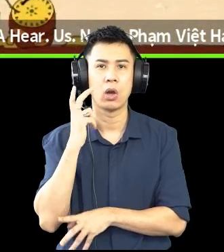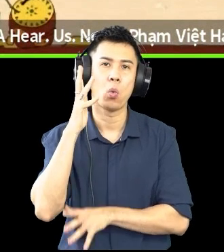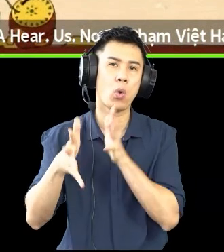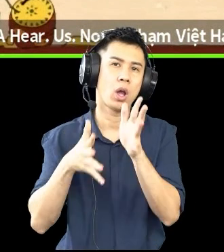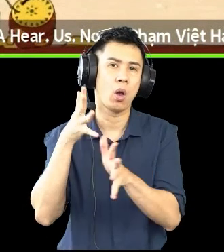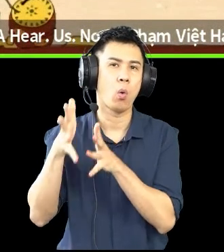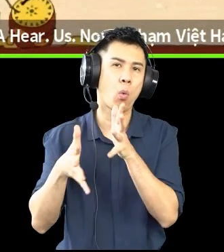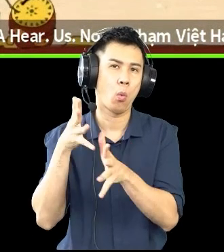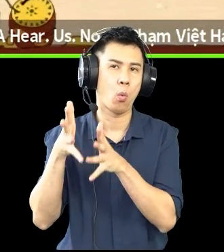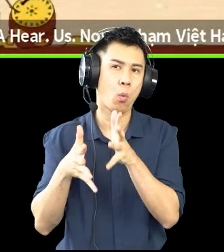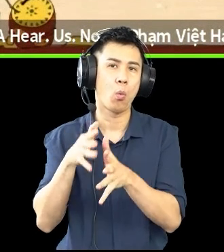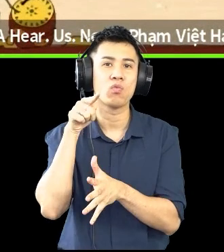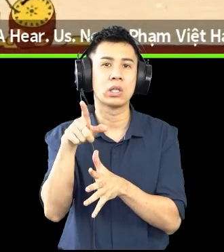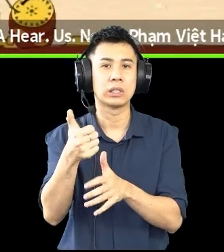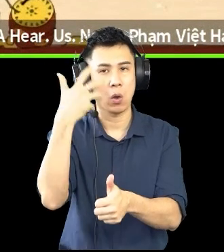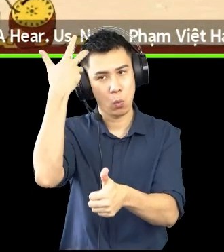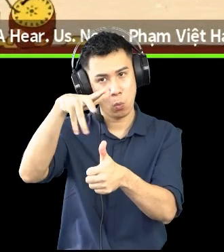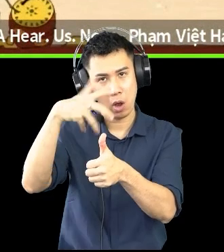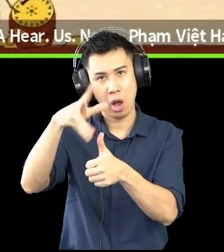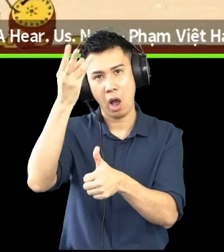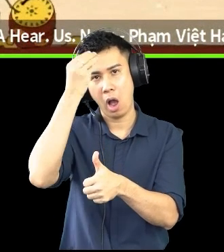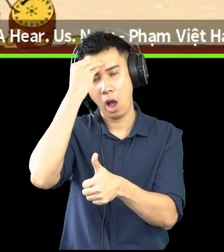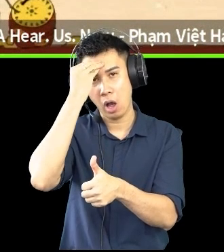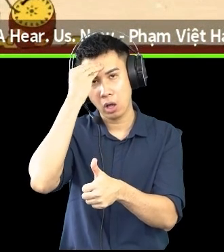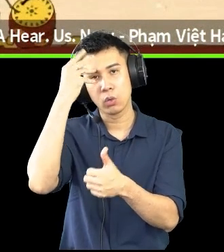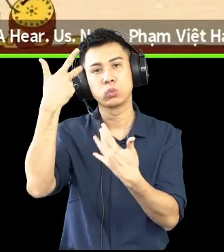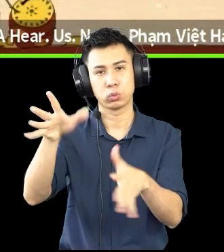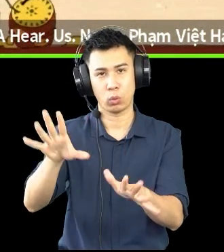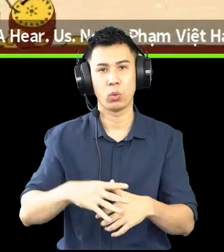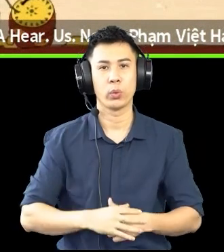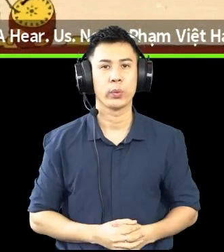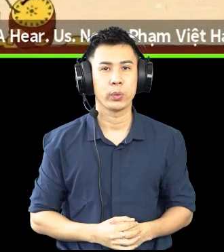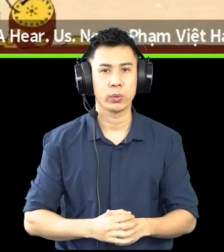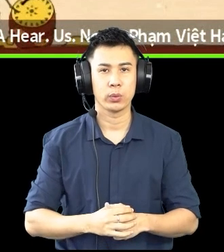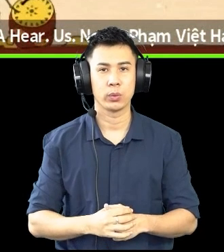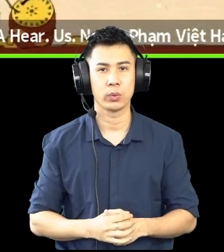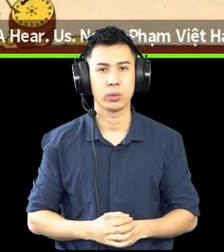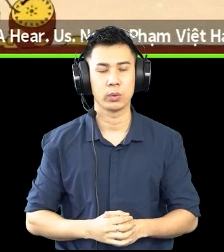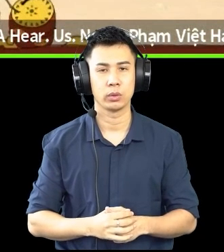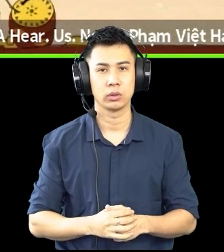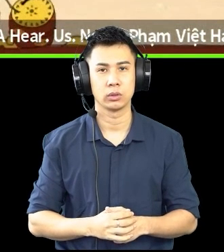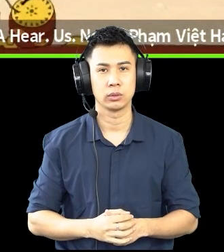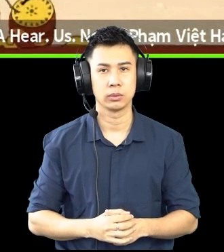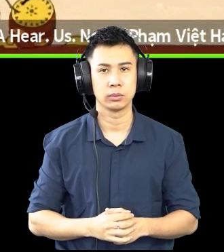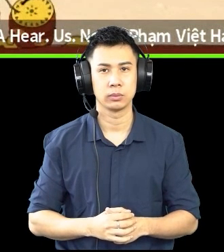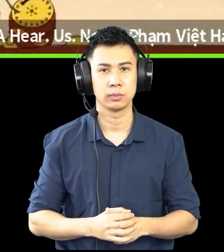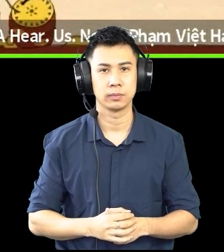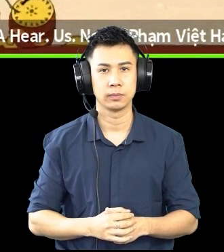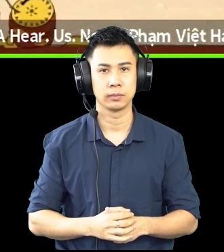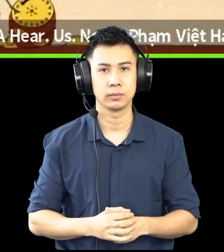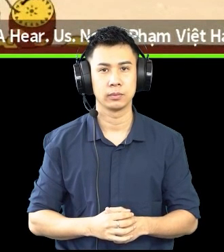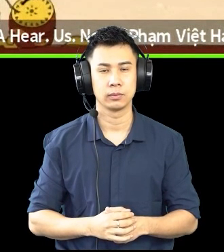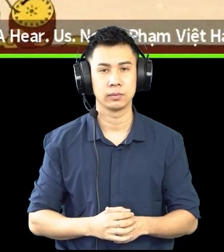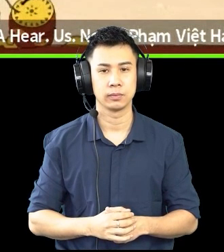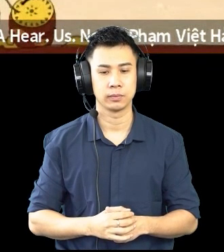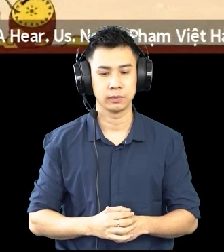ký hiệu, vì các bạn đều được training ngôn ngữ ký hiệu từ trước khi các bạn ấy vào cái trường, vào khi mà bắt đầu dạy ấy, đều được